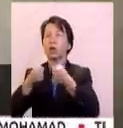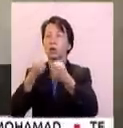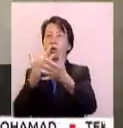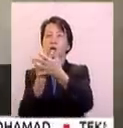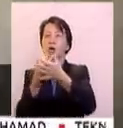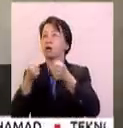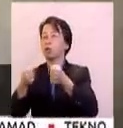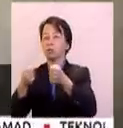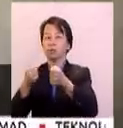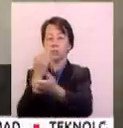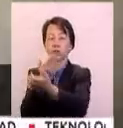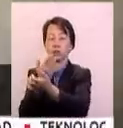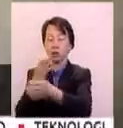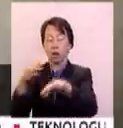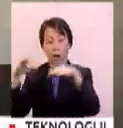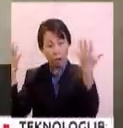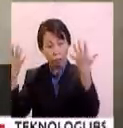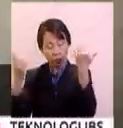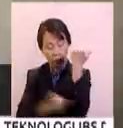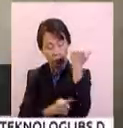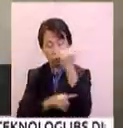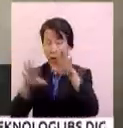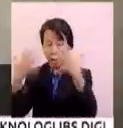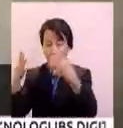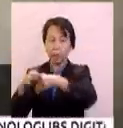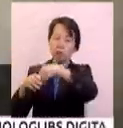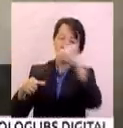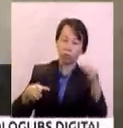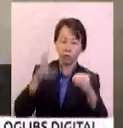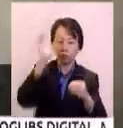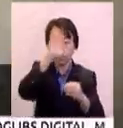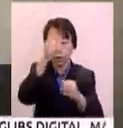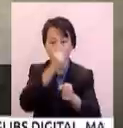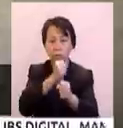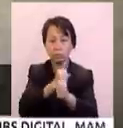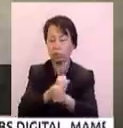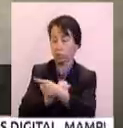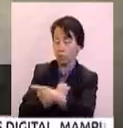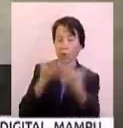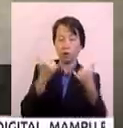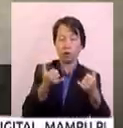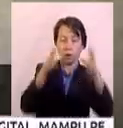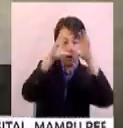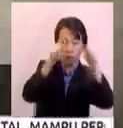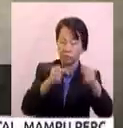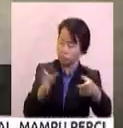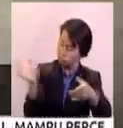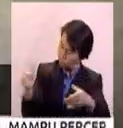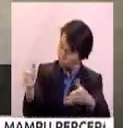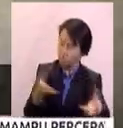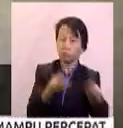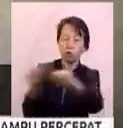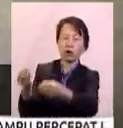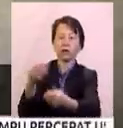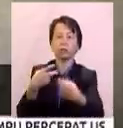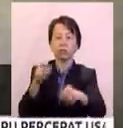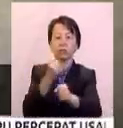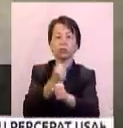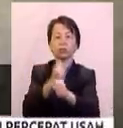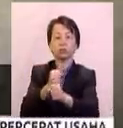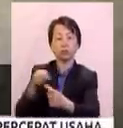stigma, dia keluar, jangan harap nak dapat pekerjaan. Sekarang, majikannya berikan mereka peluang kedua, khususnya banduan